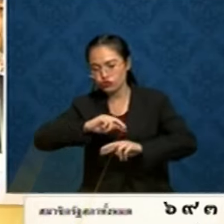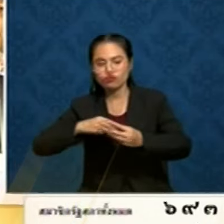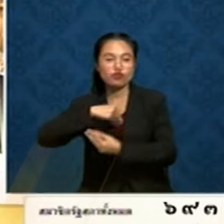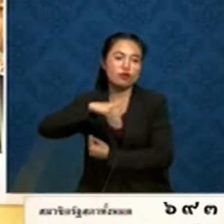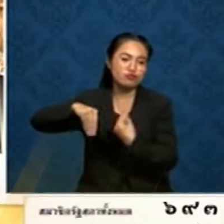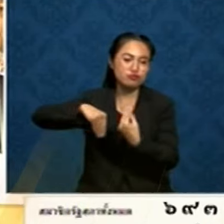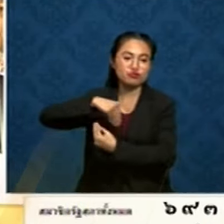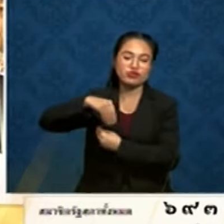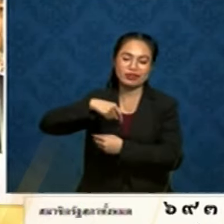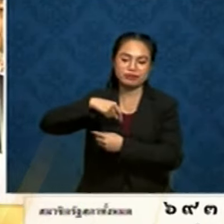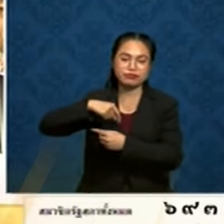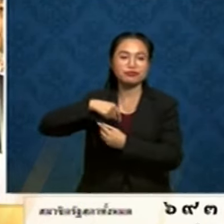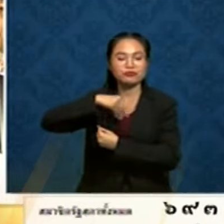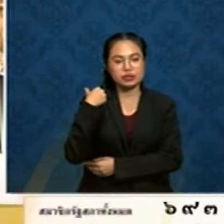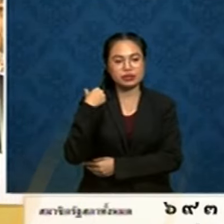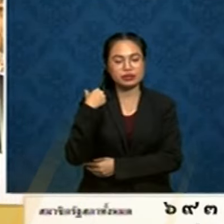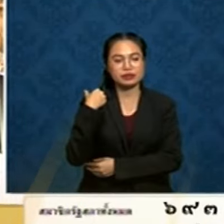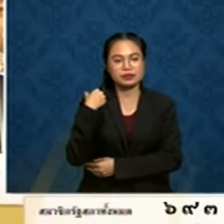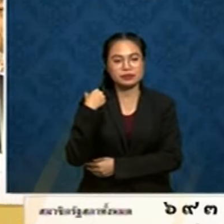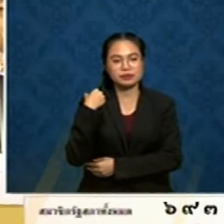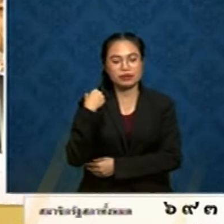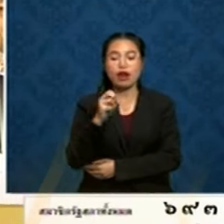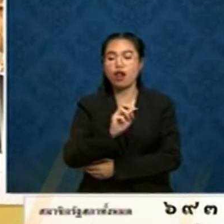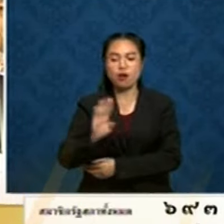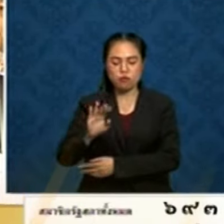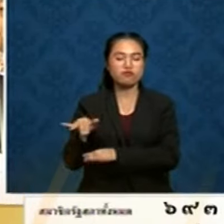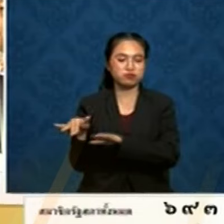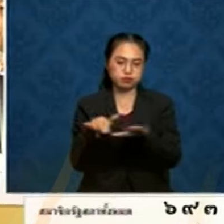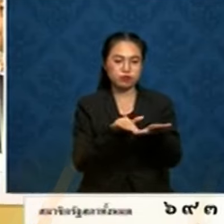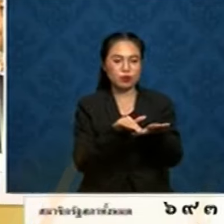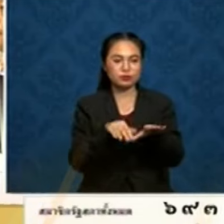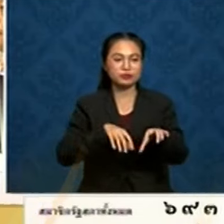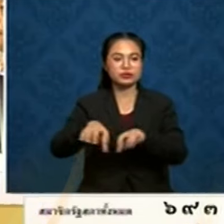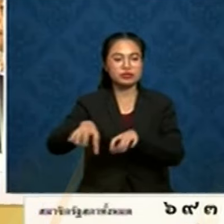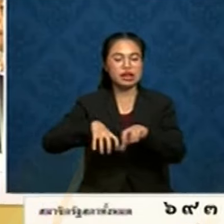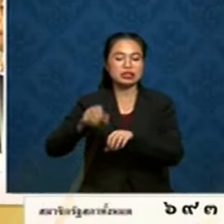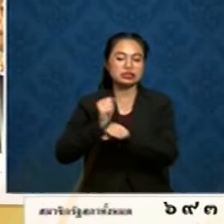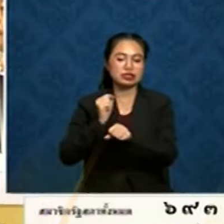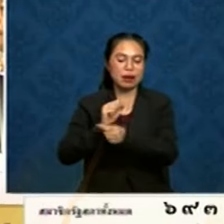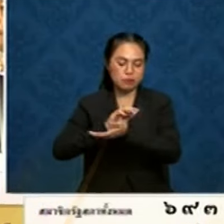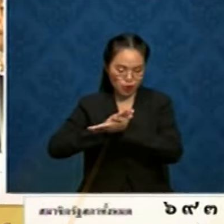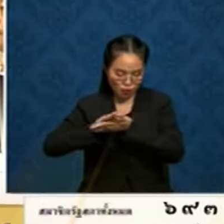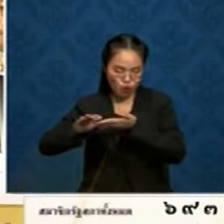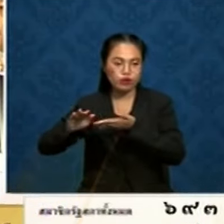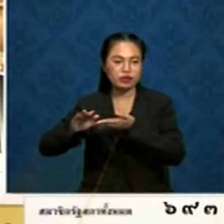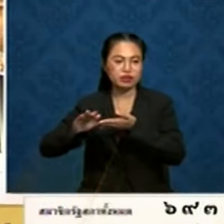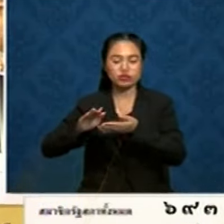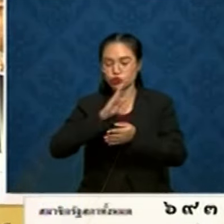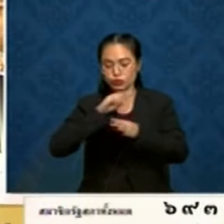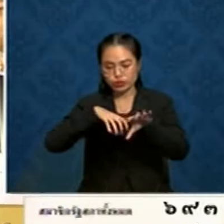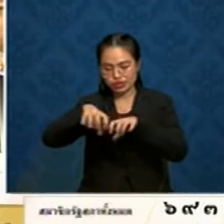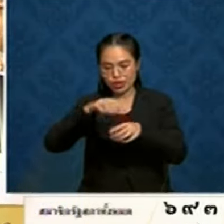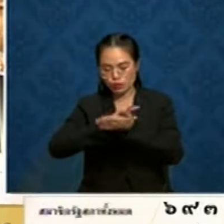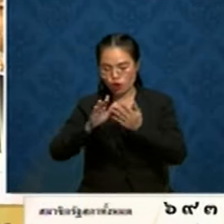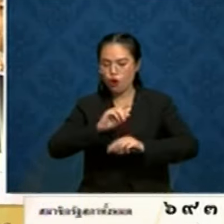เศรษฐกิจที่มากขึ้นมยยังมีอยู่นะครับระบบเนี่ยพร้อมนะครับก็จะทำเสร็จได้ในในไม่นานนะครับแล้วหลังจากนั้นเนี่ยเราก็จะมาประกาศ